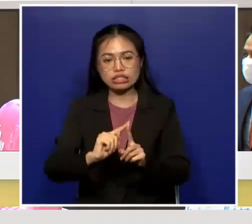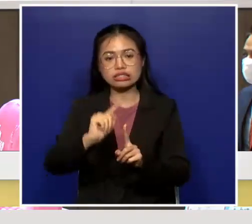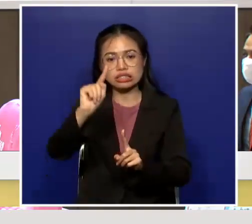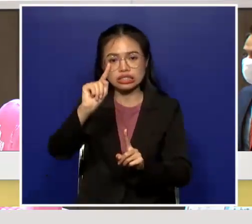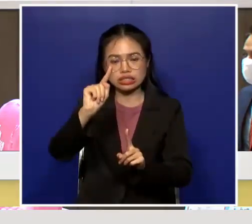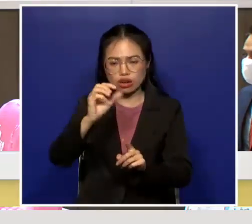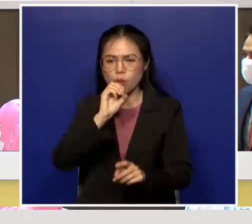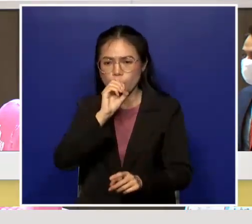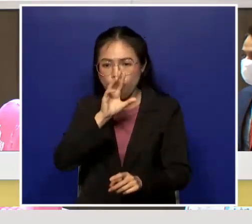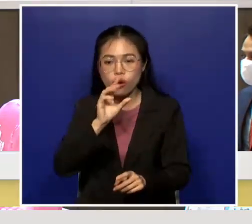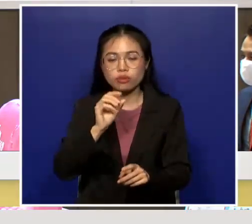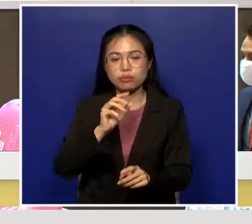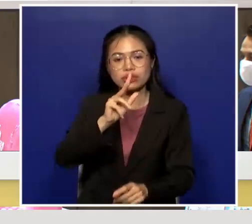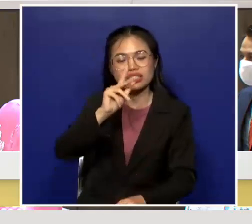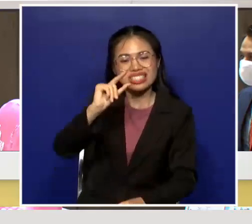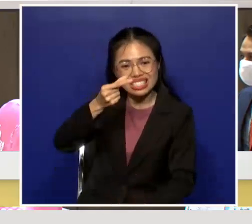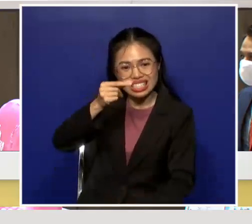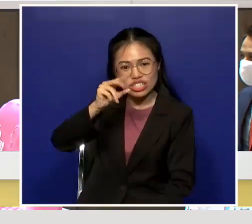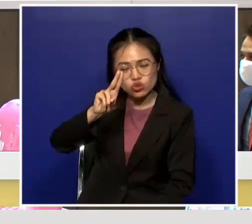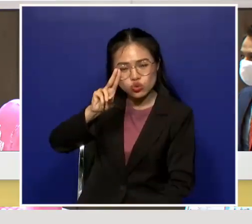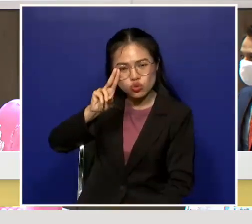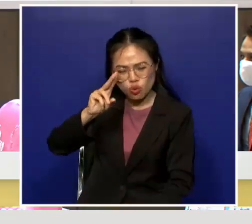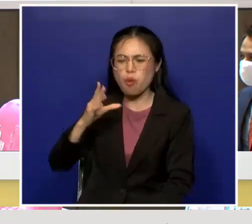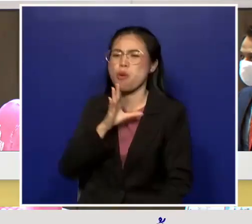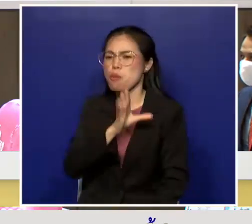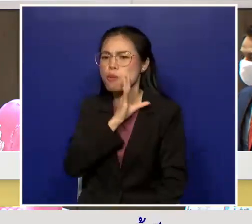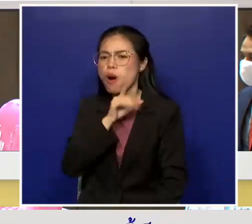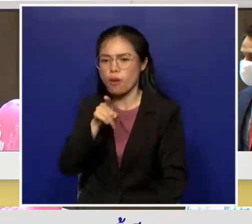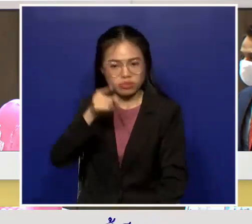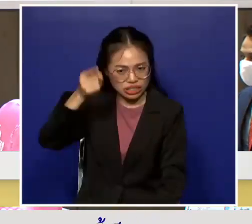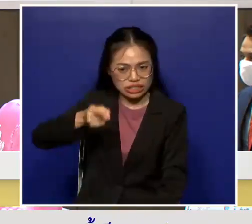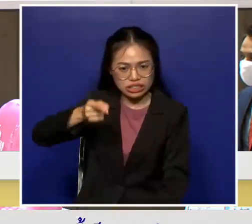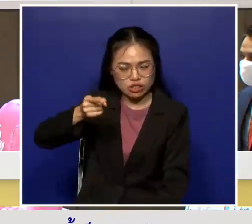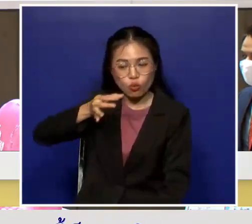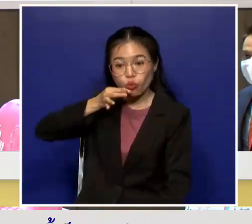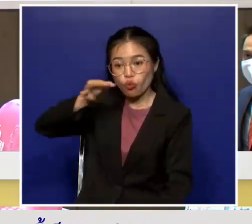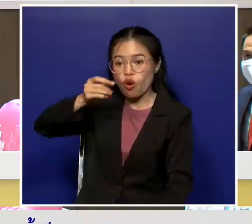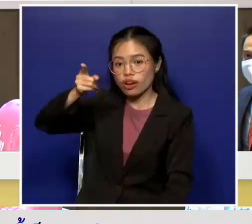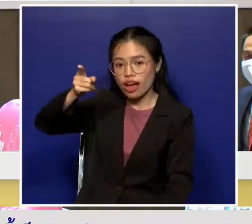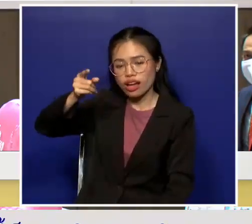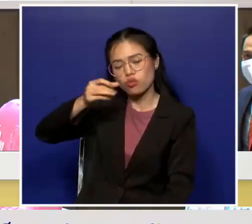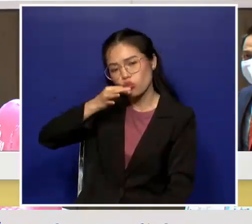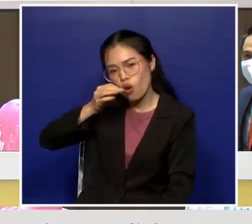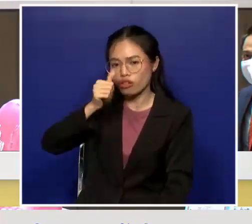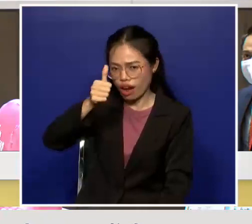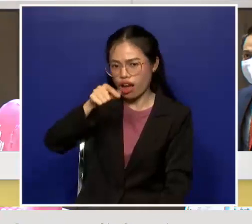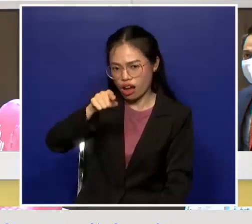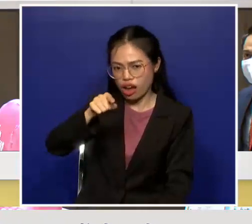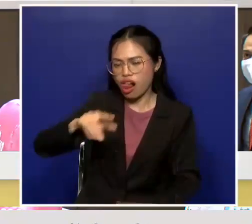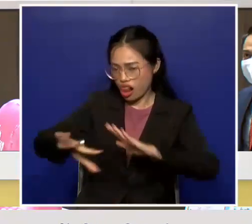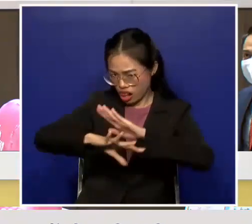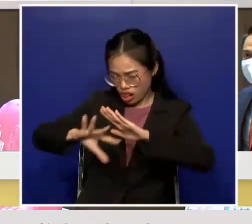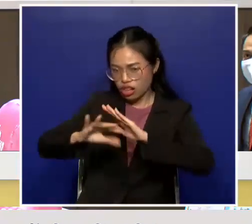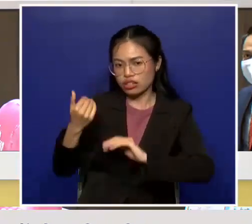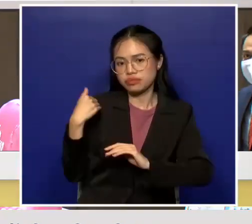G2K นะล้านเปอร์เซ็นต์นะไม่ใช่ 100% นะล้านเปอร์เซ็นต์แน่จริงฟ้องมาเลยนะว่า G2 จริงนะเอาหลักฐานมาแฉด้วยนะเพ